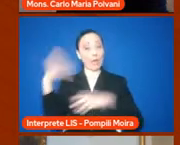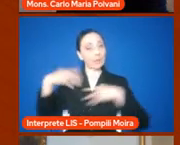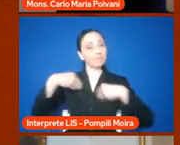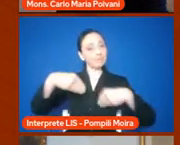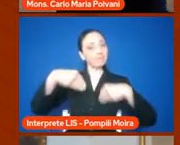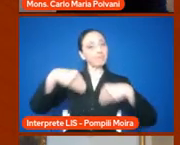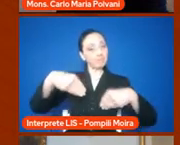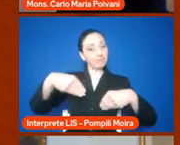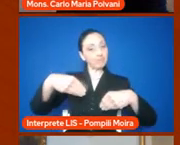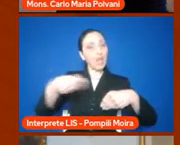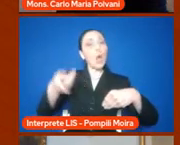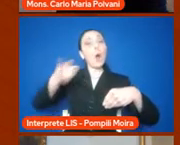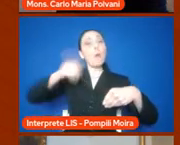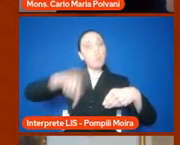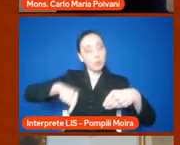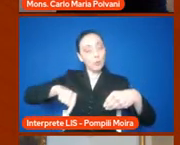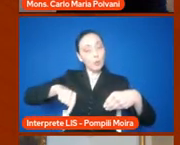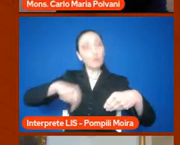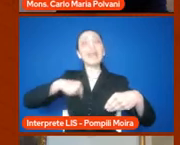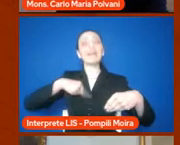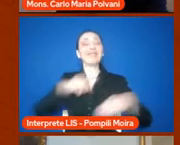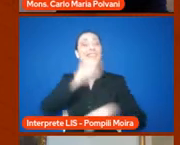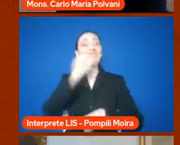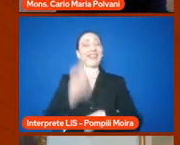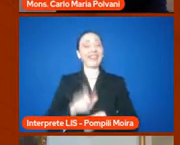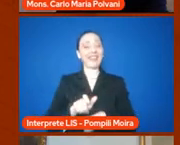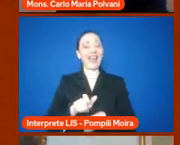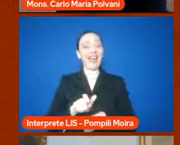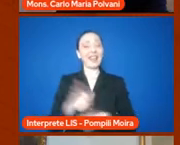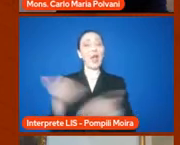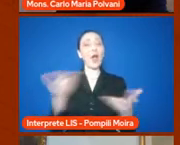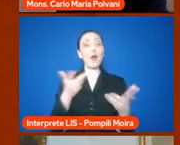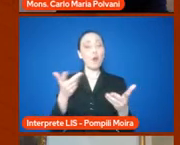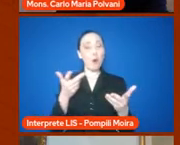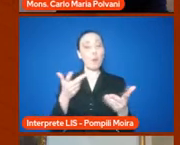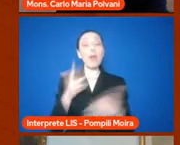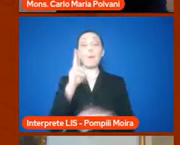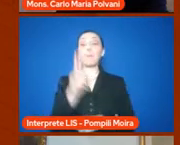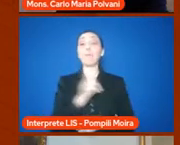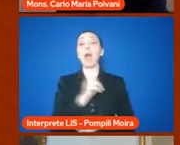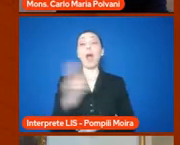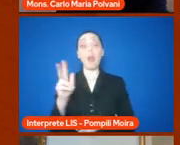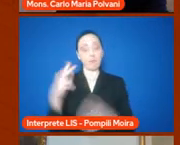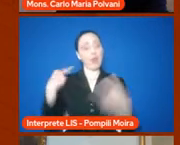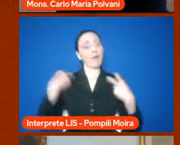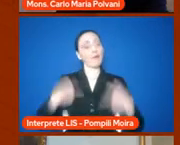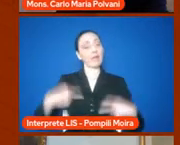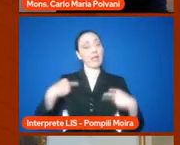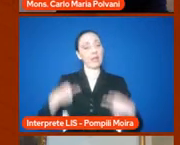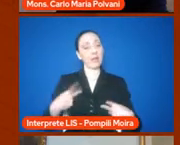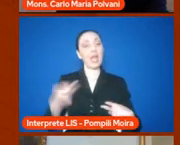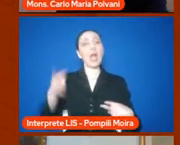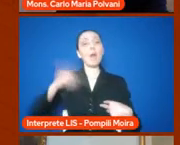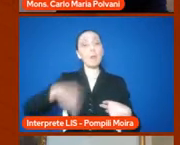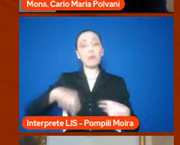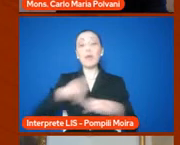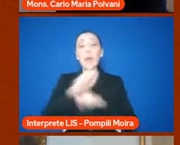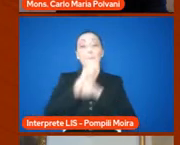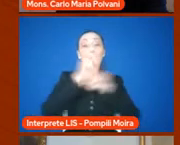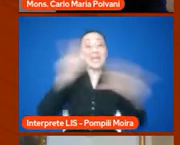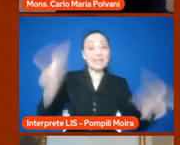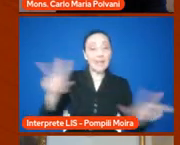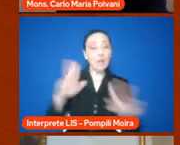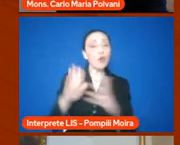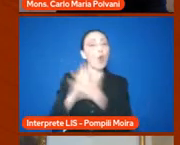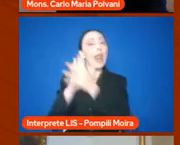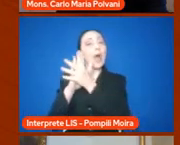paese dove il Papa vive e dove il messaggio della Laudato Si ha preso vita e